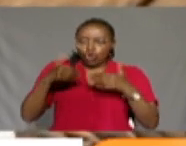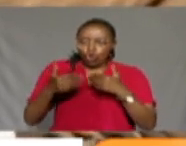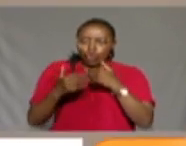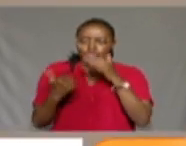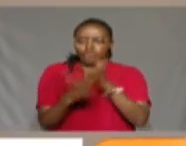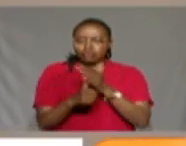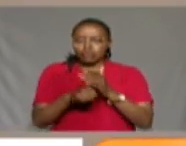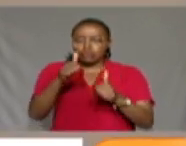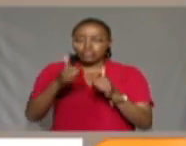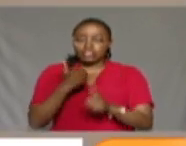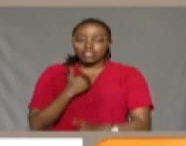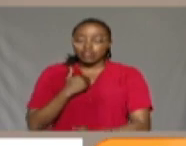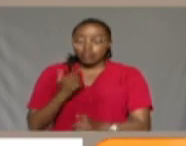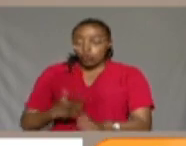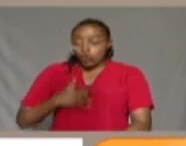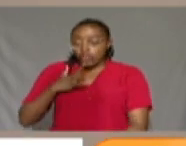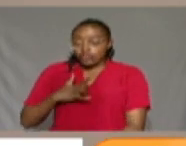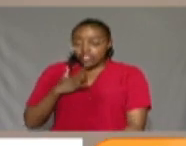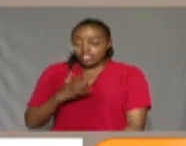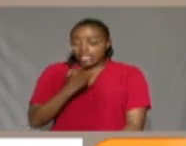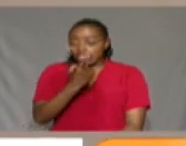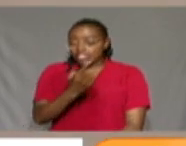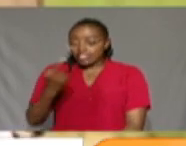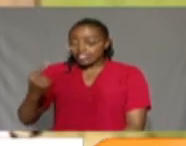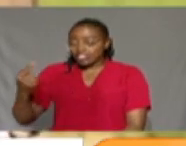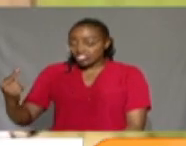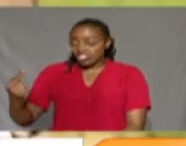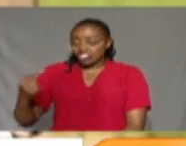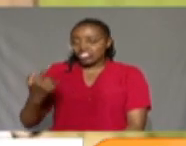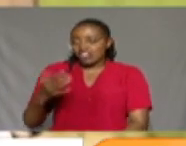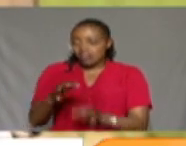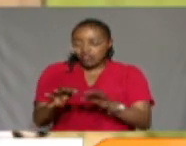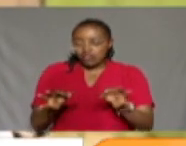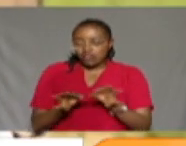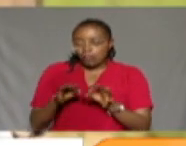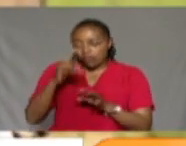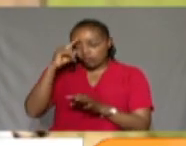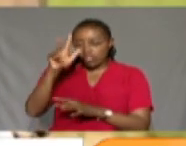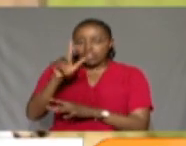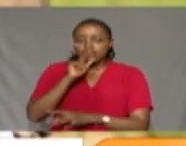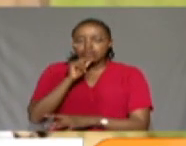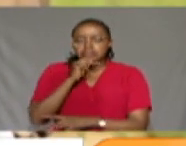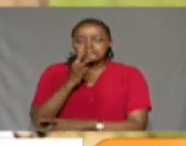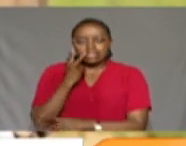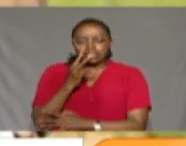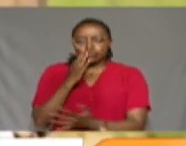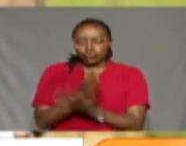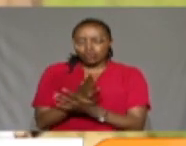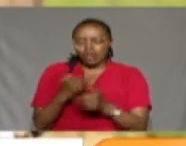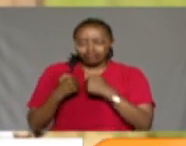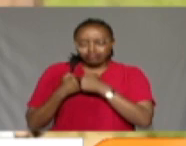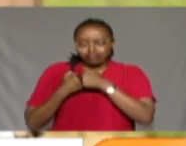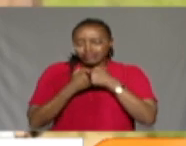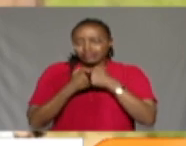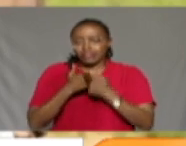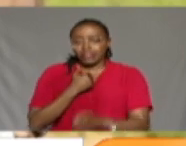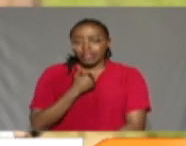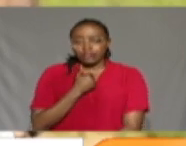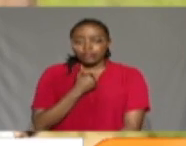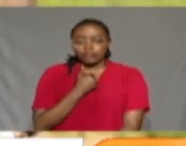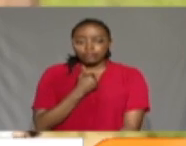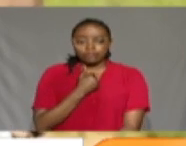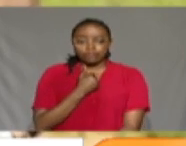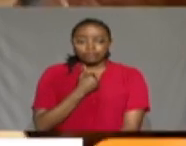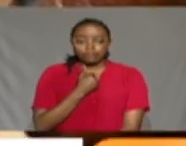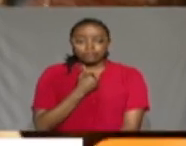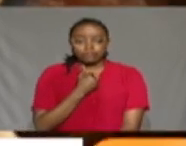nayo. Nikakuja kutembea kwa kila boma ya wa vijana watatu, nikaona kweli ni watu ambao wako na changamoto